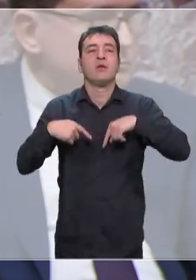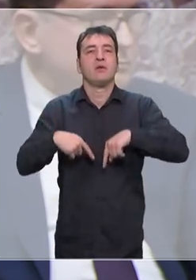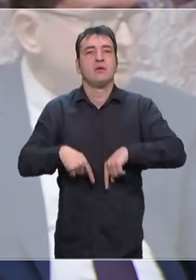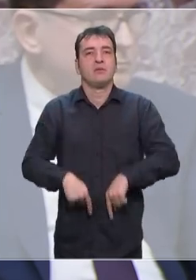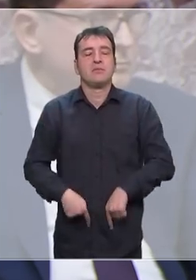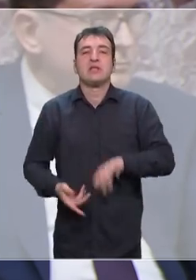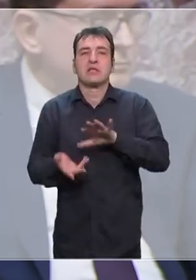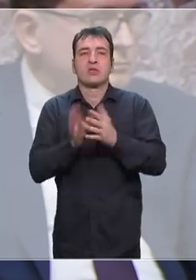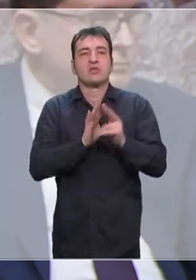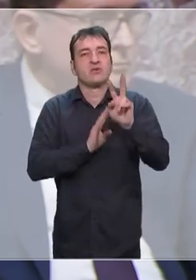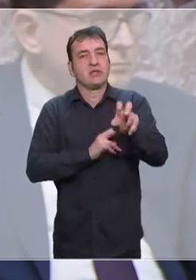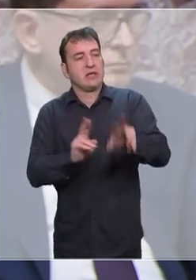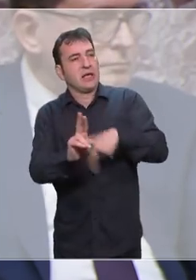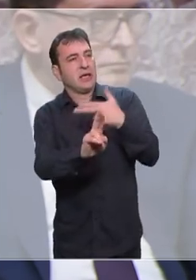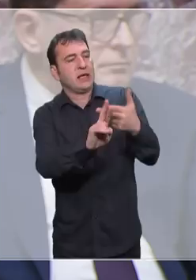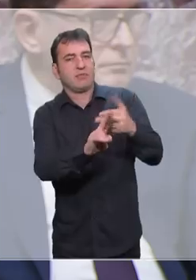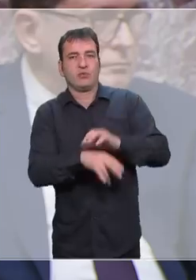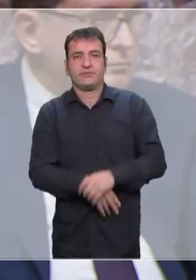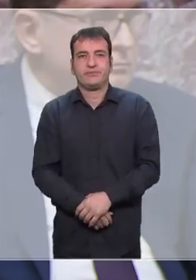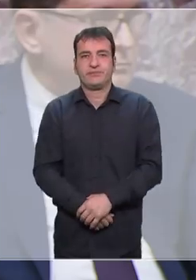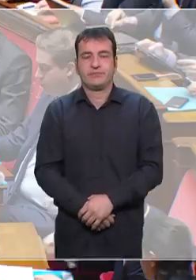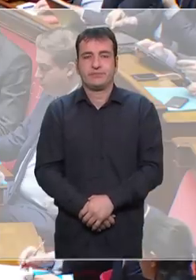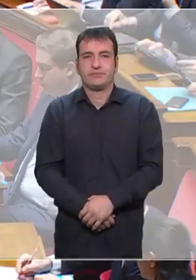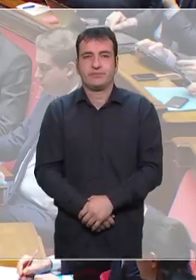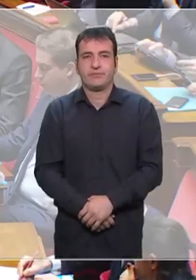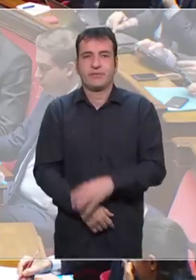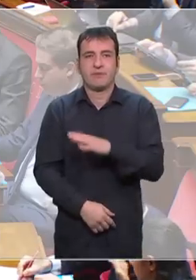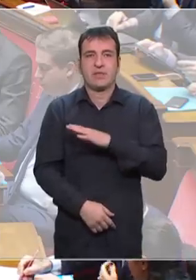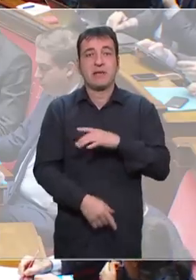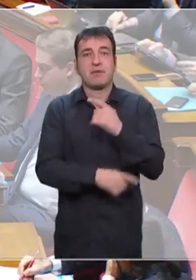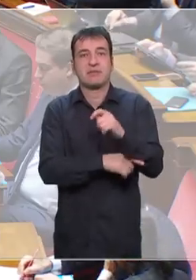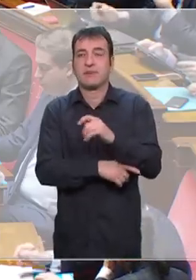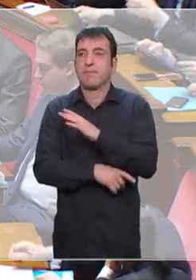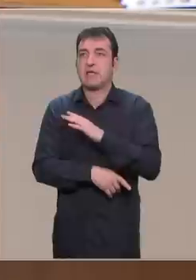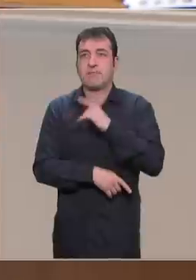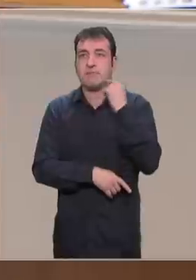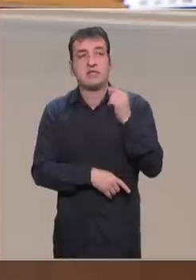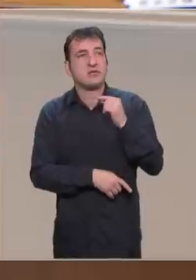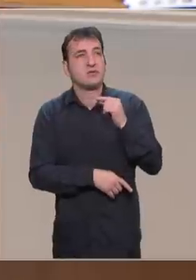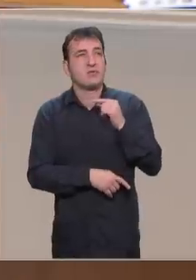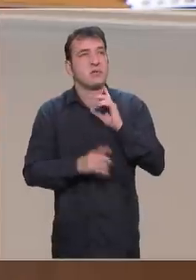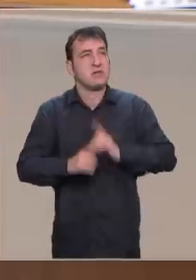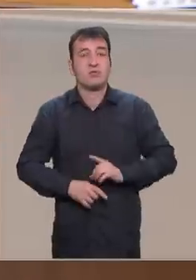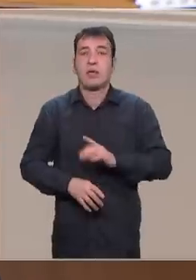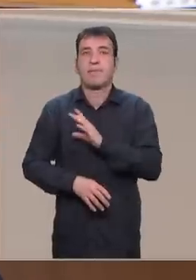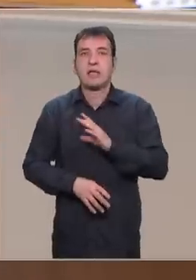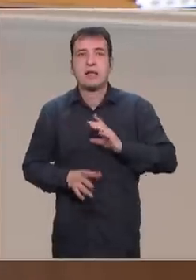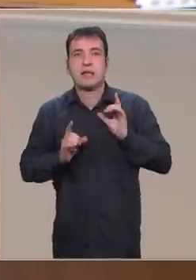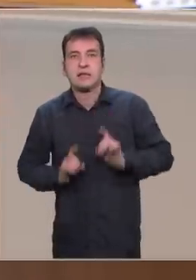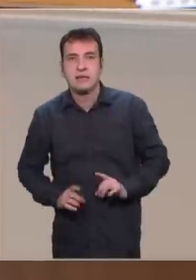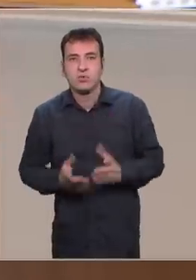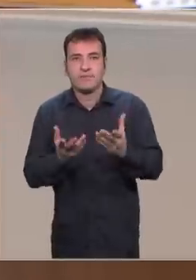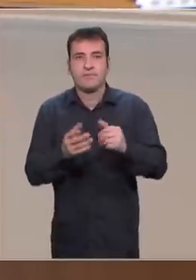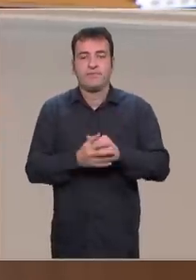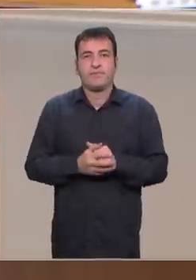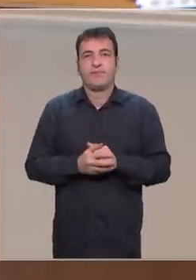la Transition écologique et de la Cohésion des territoires. Madame la Présidente, Mesdames et Messieurs les députés, Madame la députée Ferrari. En marge